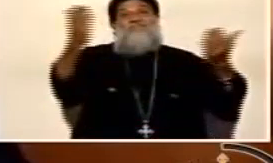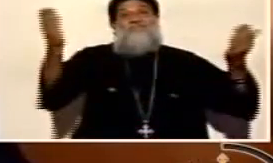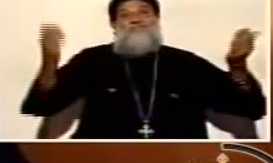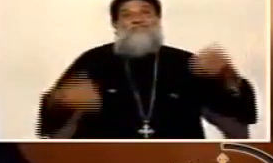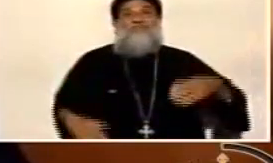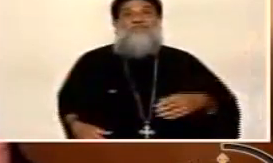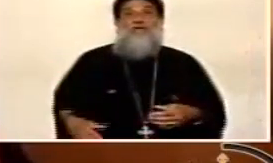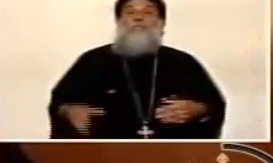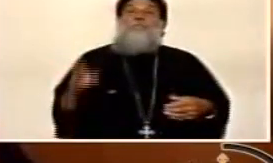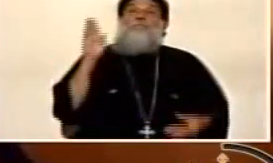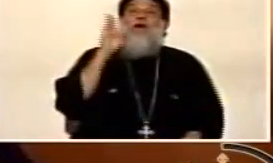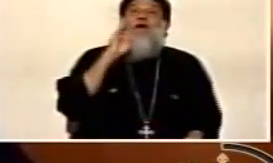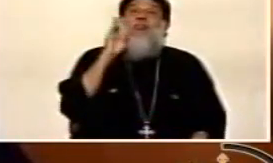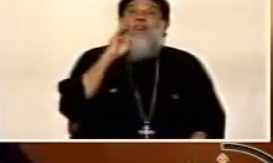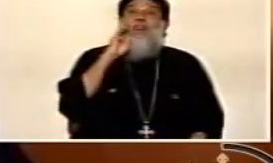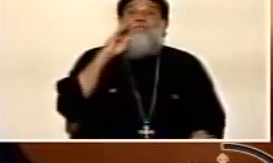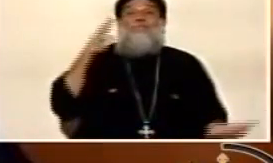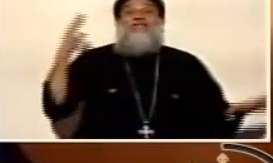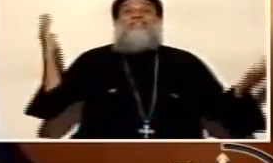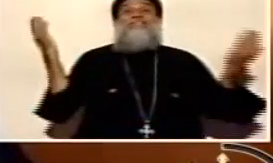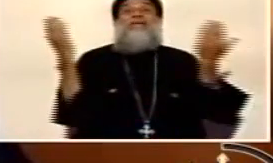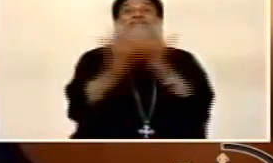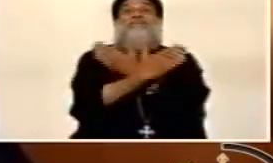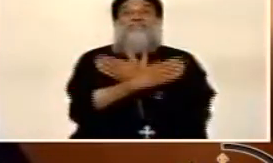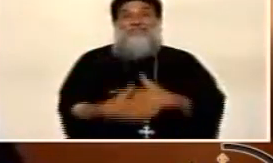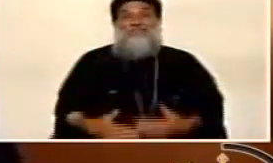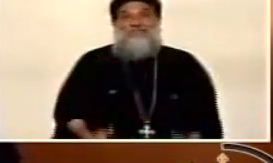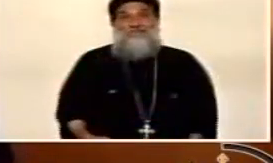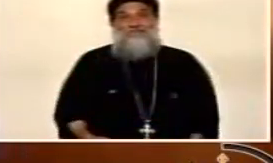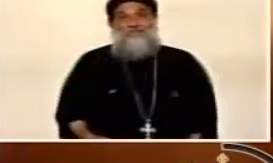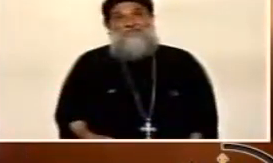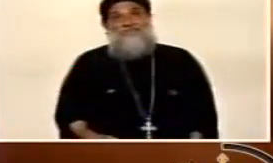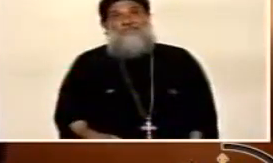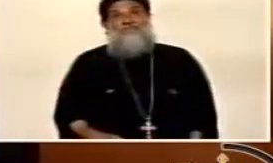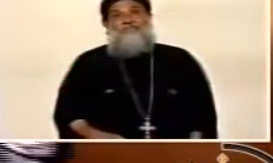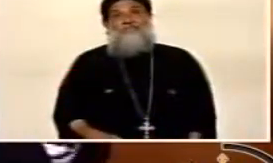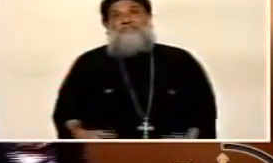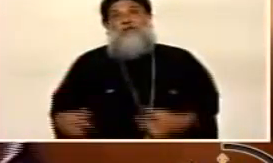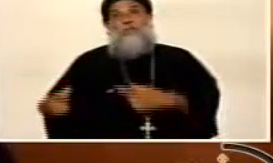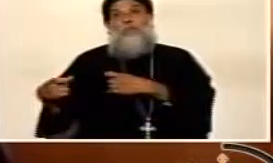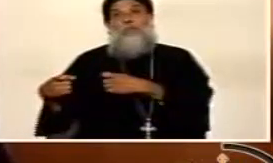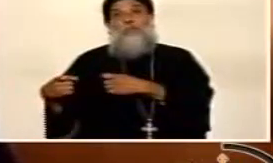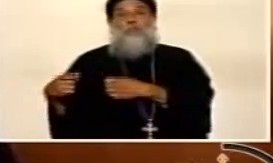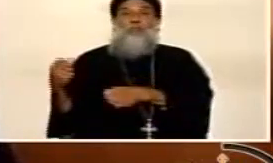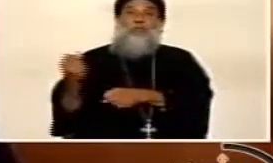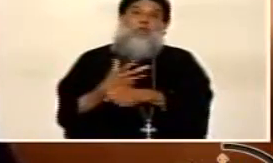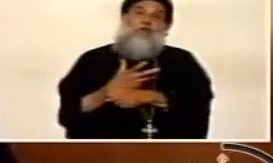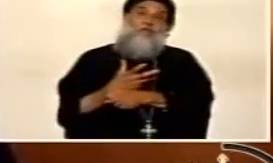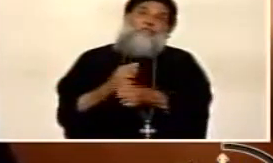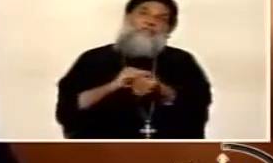ويعني تبرز فكرة التغيير من الضد إلى الضد.